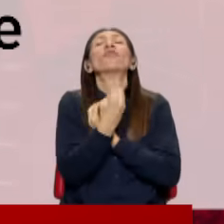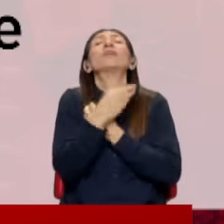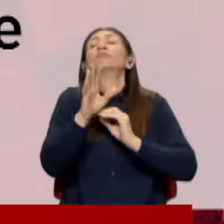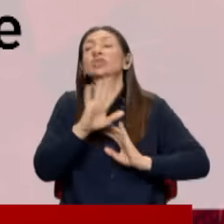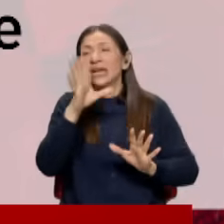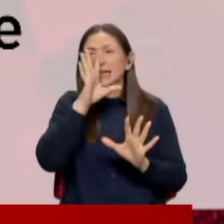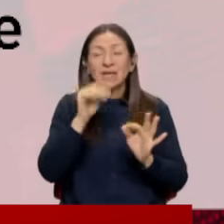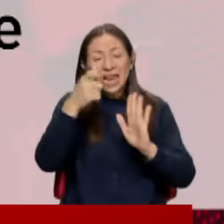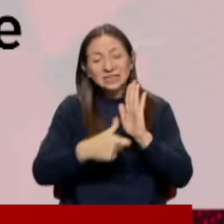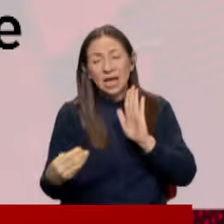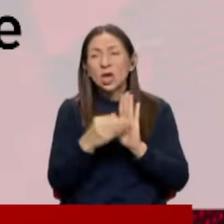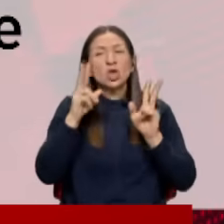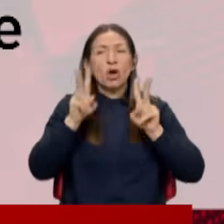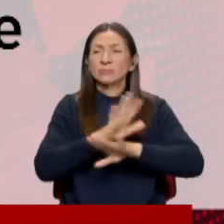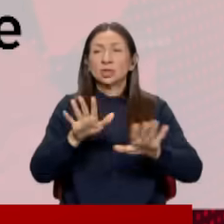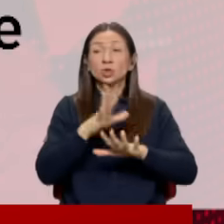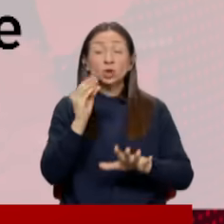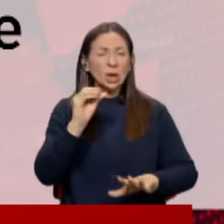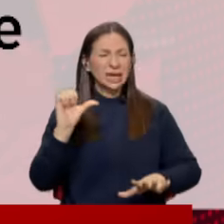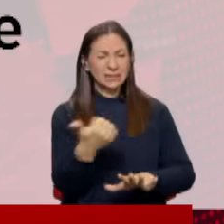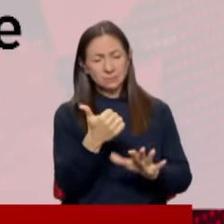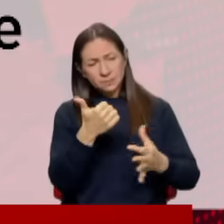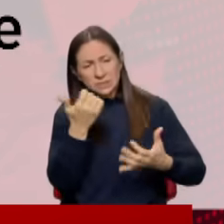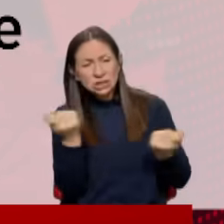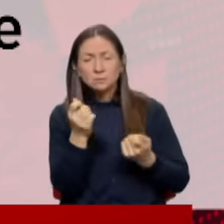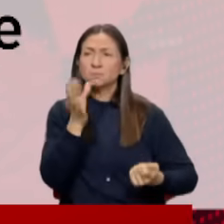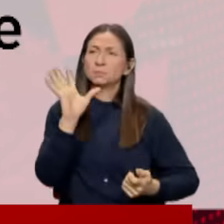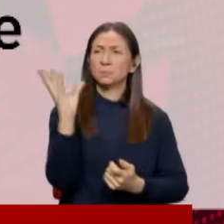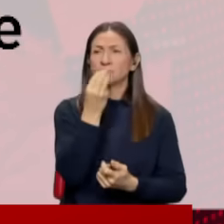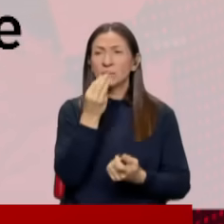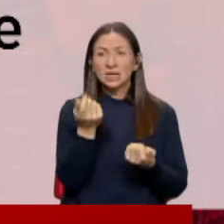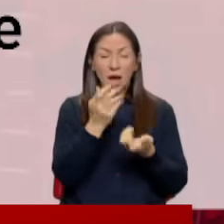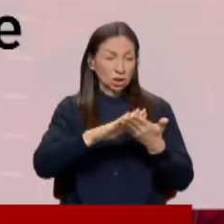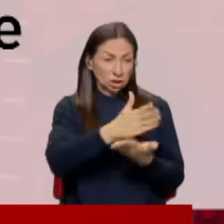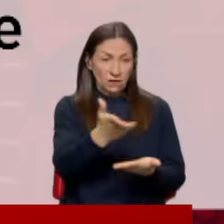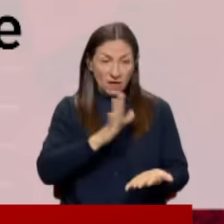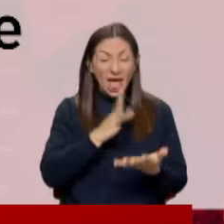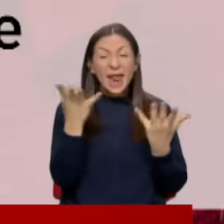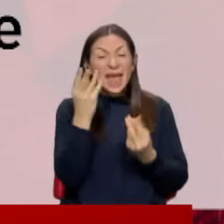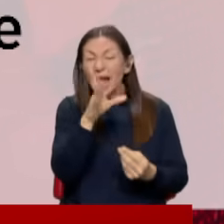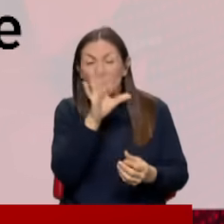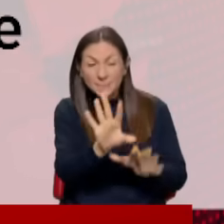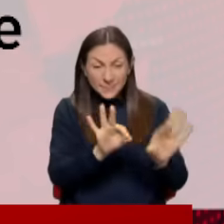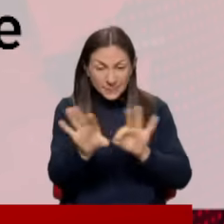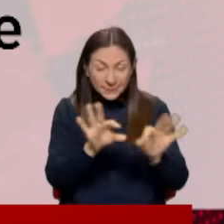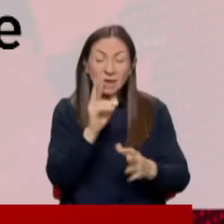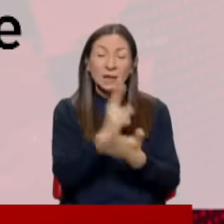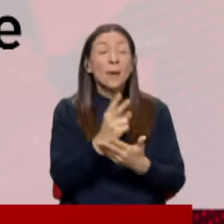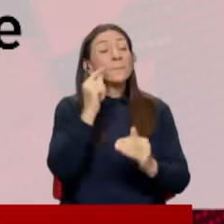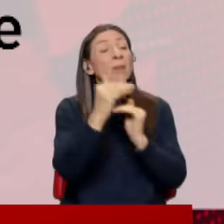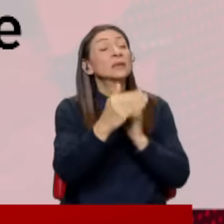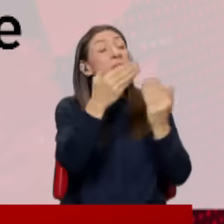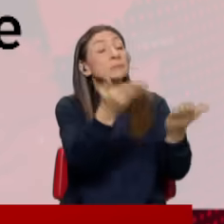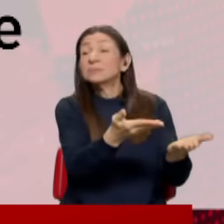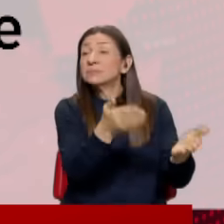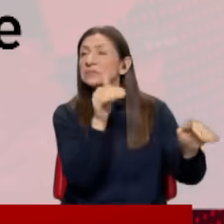uğratabilecek kimseyi listelerimizde göremeyeceksiniz. Çok nitelikli arkadaşlarımız mevcut ve en iyisine karar verip milletimizin huzuruna